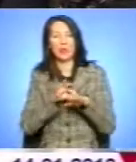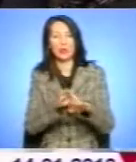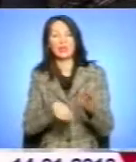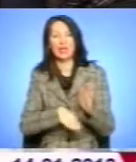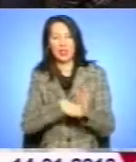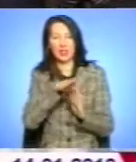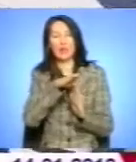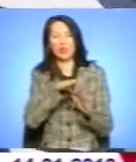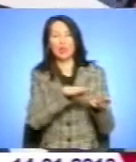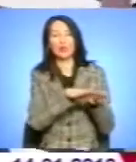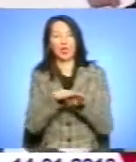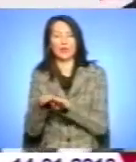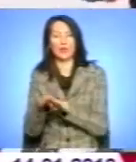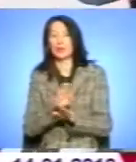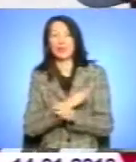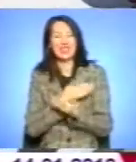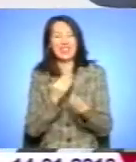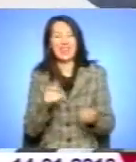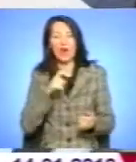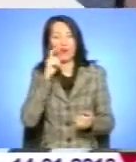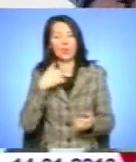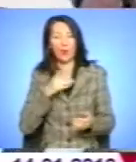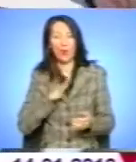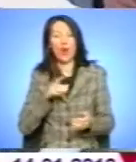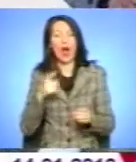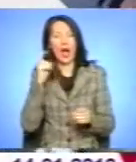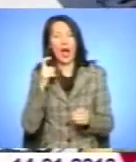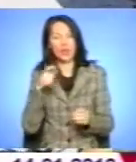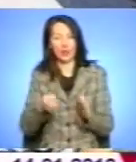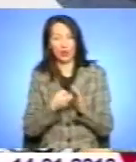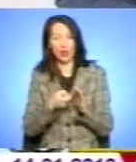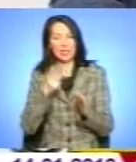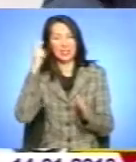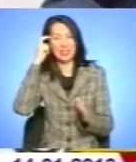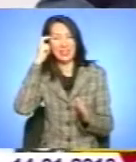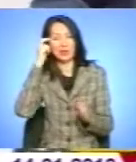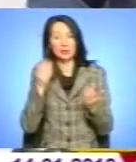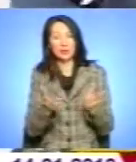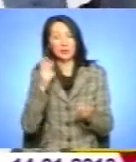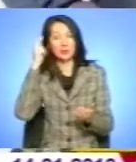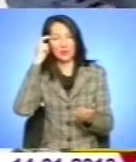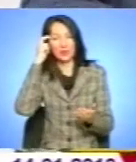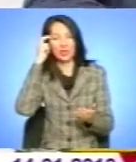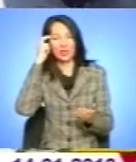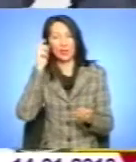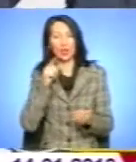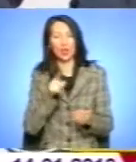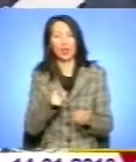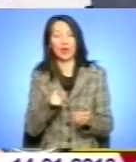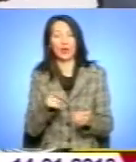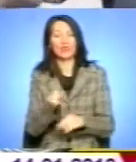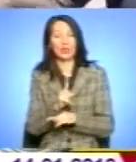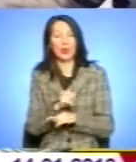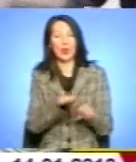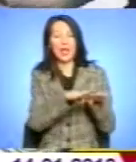найвищому рівні. Ніде в Україні, я був і в Харкові, і в Донецькій, і в Києві, навіть в Києві, то в Тернополі